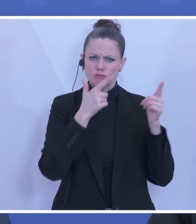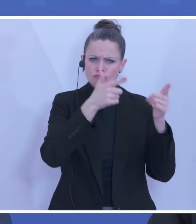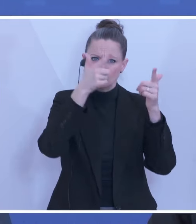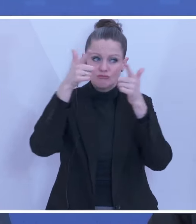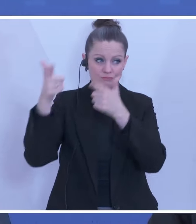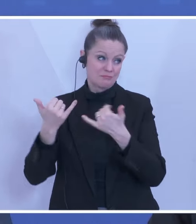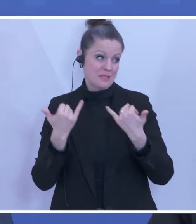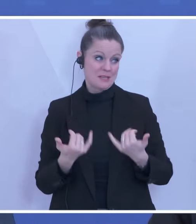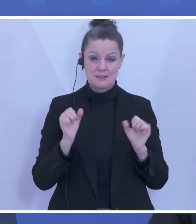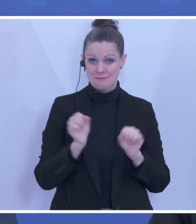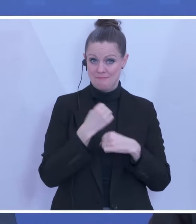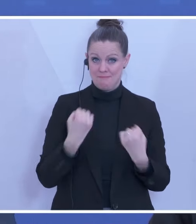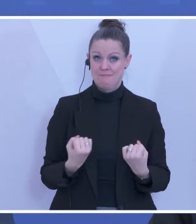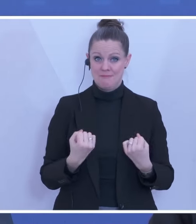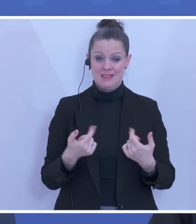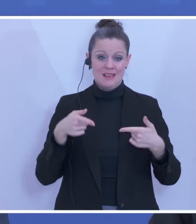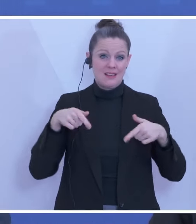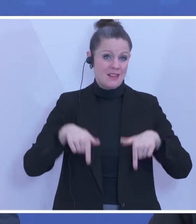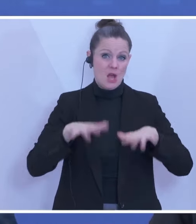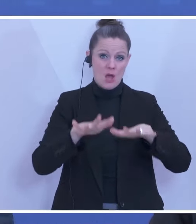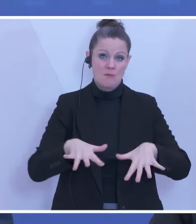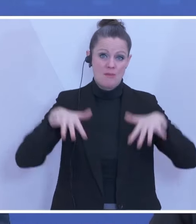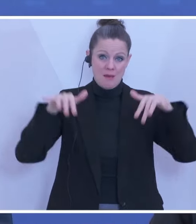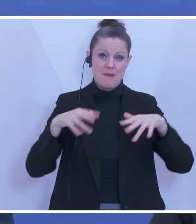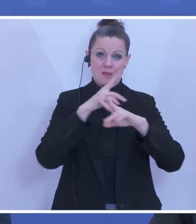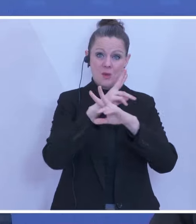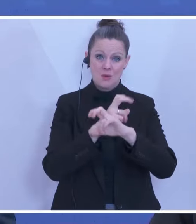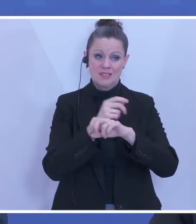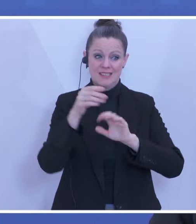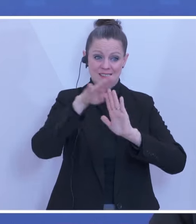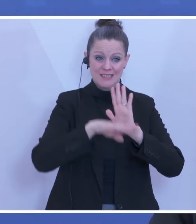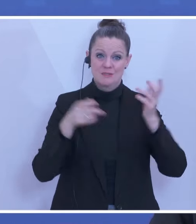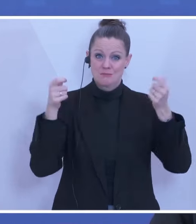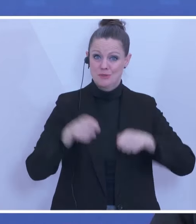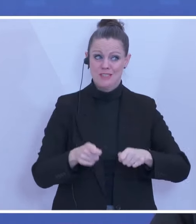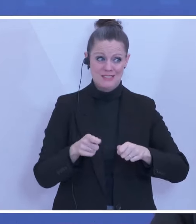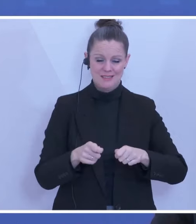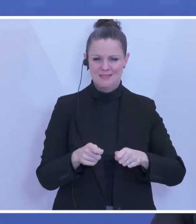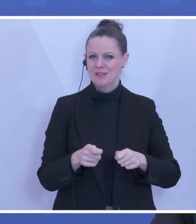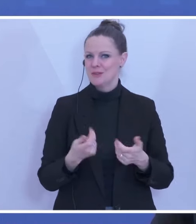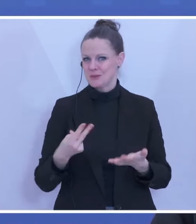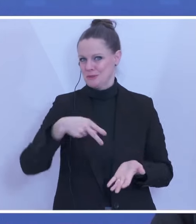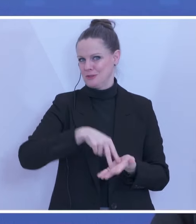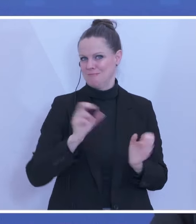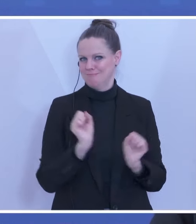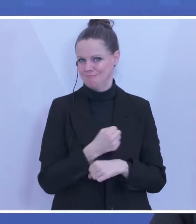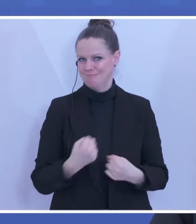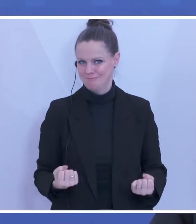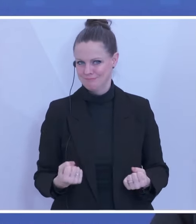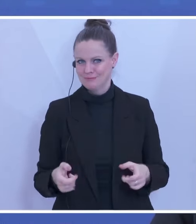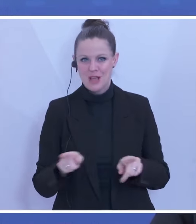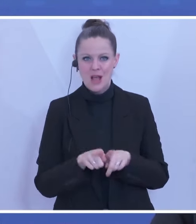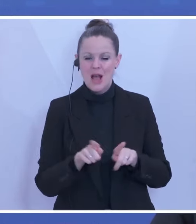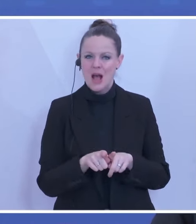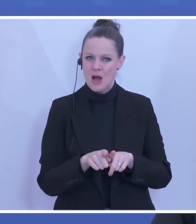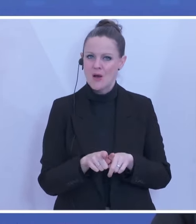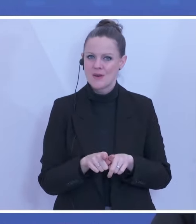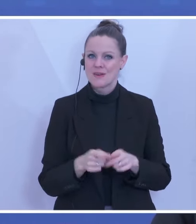dastehen. Nicht hier am Boden des österreichischen Parlaments, wo die Gesetze beschlossen werden. Und das ist, finde ich, auch einmal